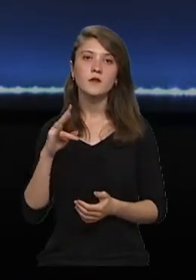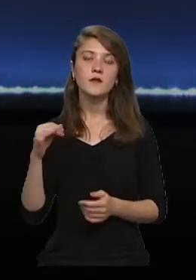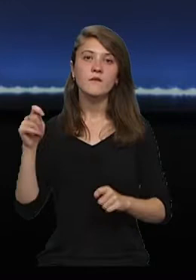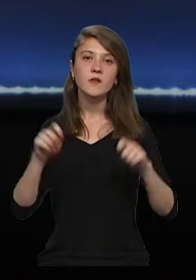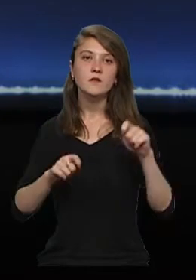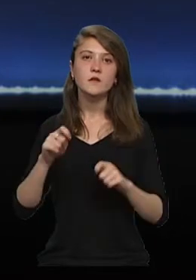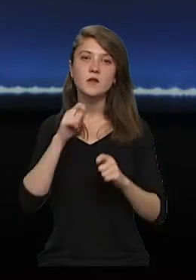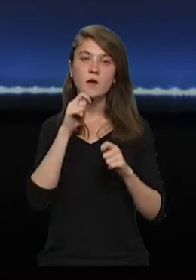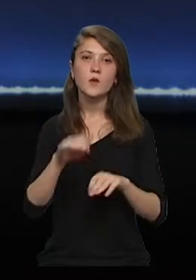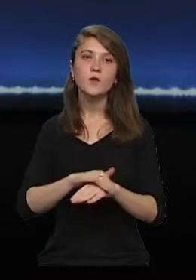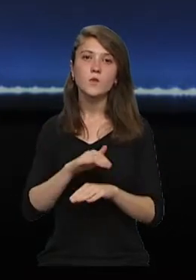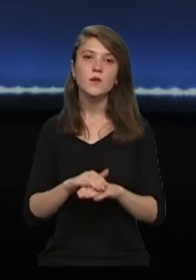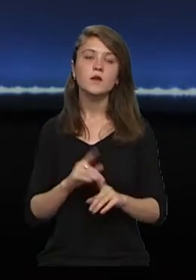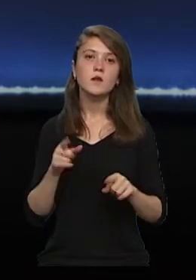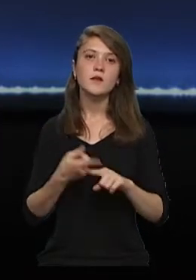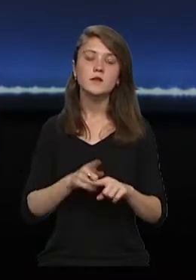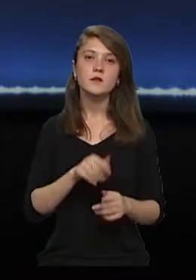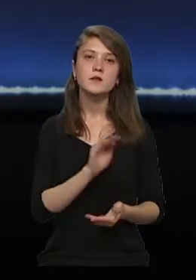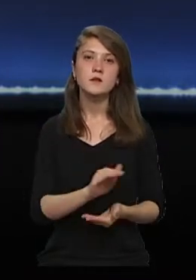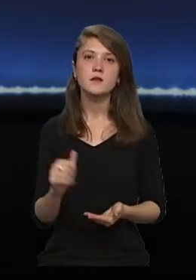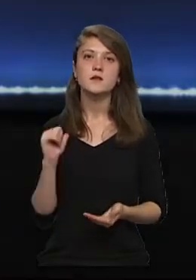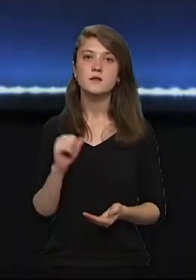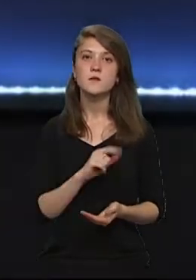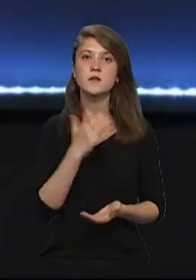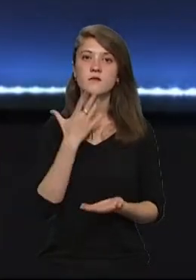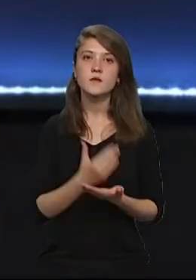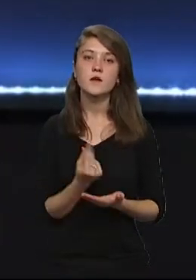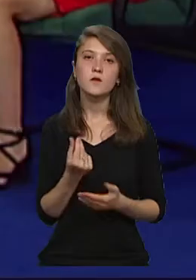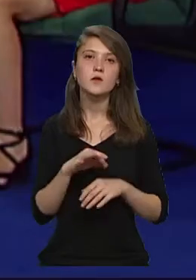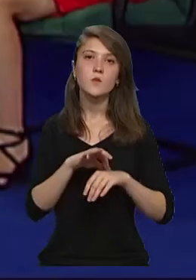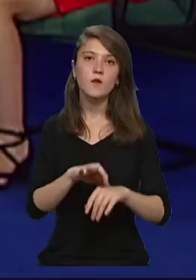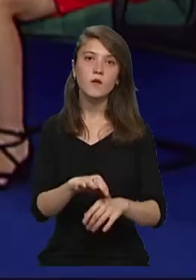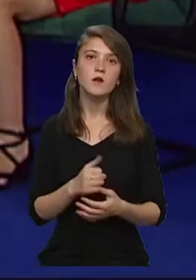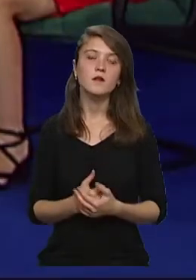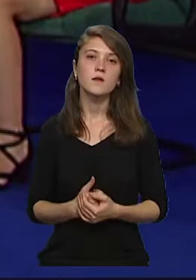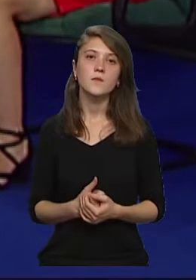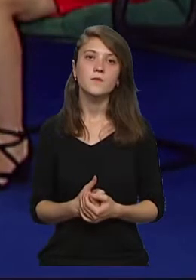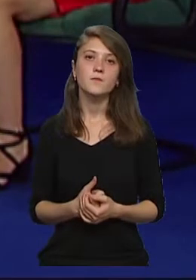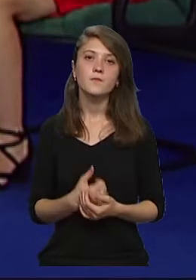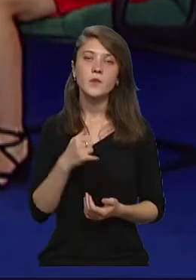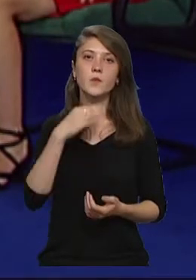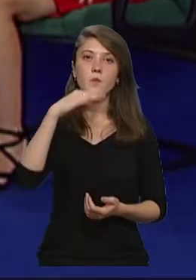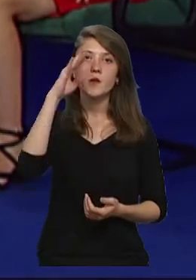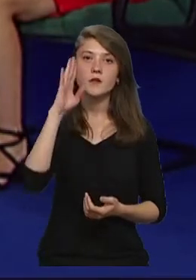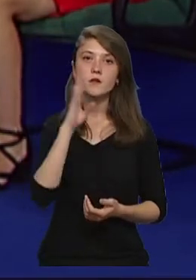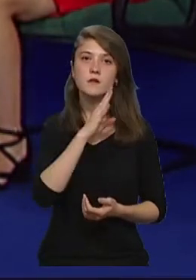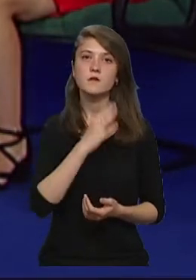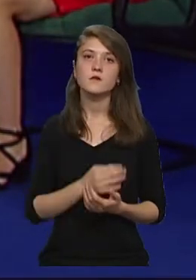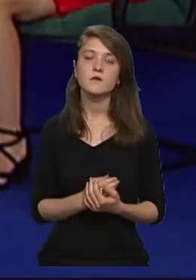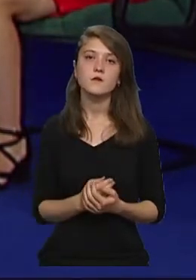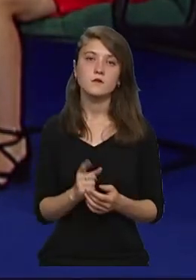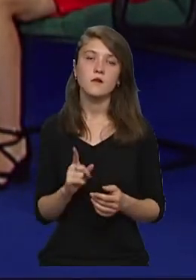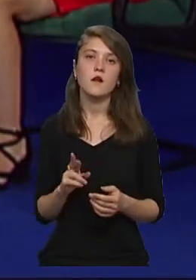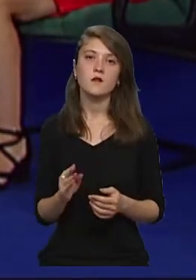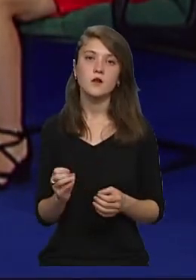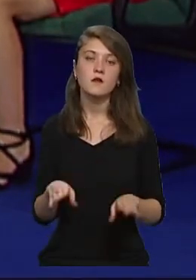фестиваль «Даруй добро», теж це діти все самі за свої кошти проводили. І батьки думають, що ж, як же ж